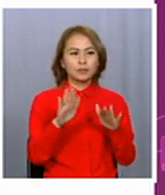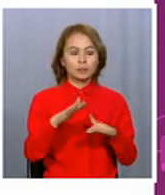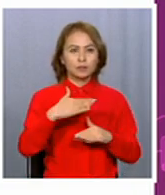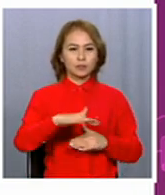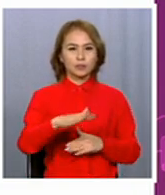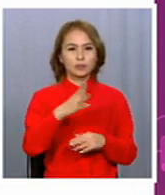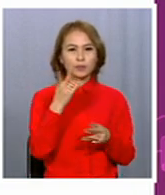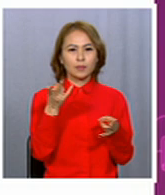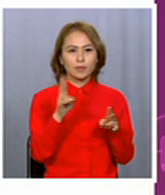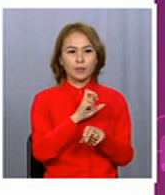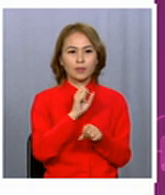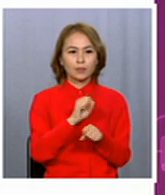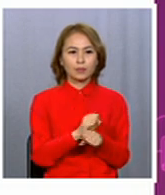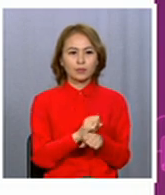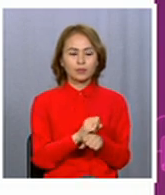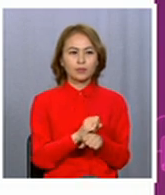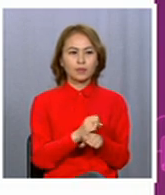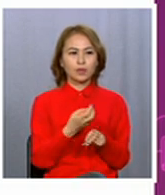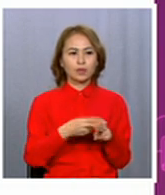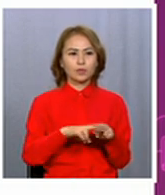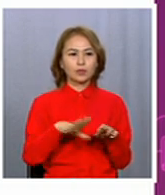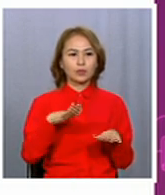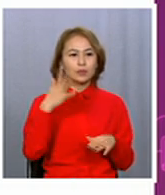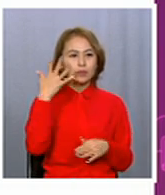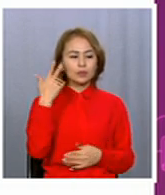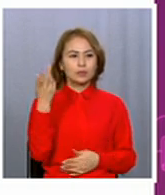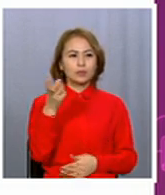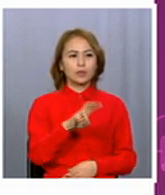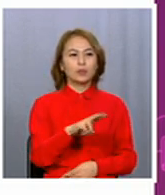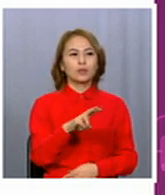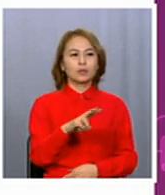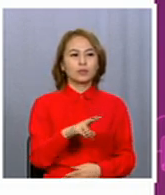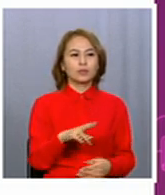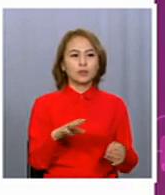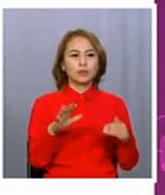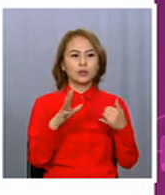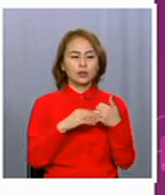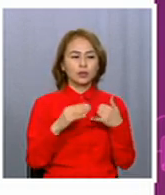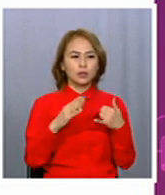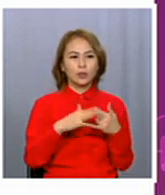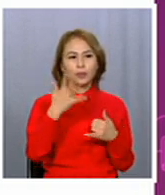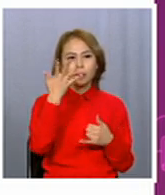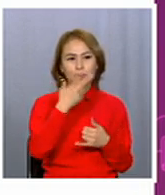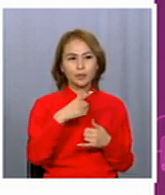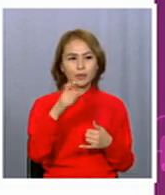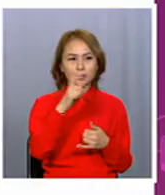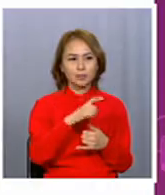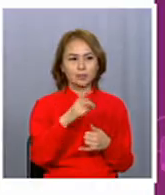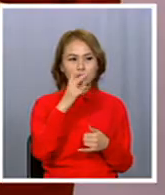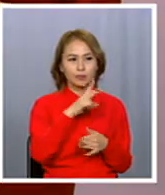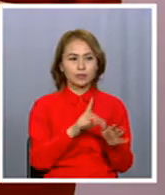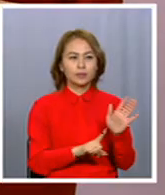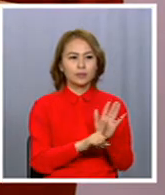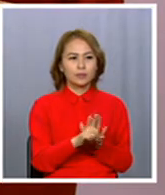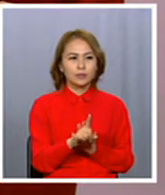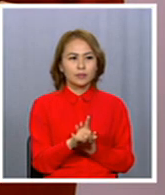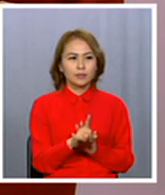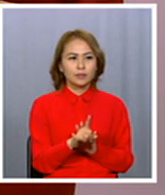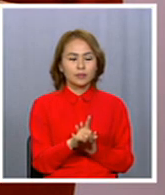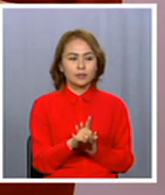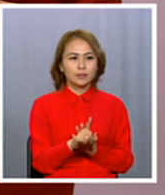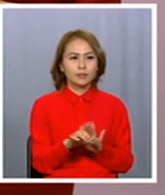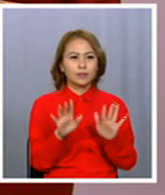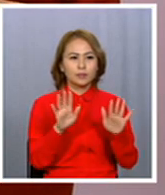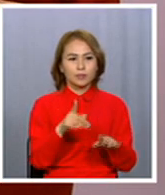кідіріп қалды. Сол араға келгенде көк ойнақ та жерден көк тістеп тұрып оқыранып жіберді. Сол жерден